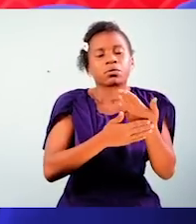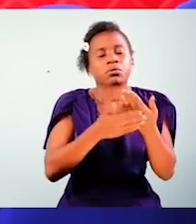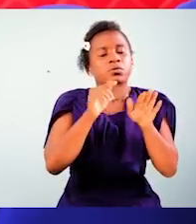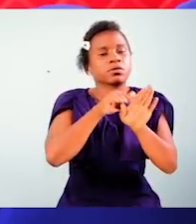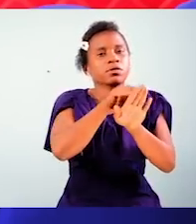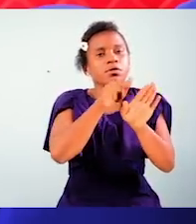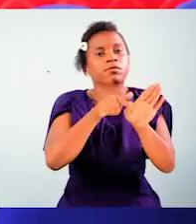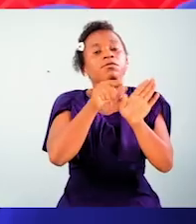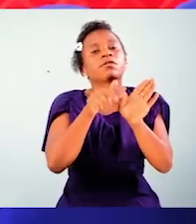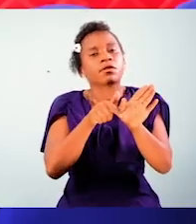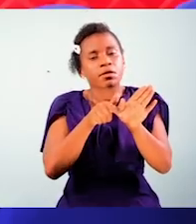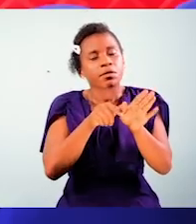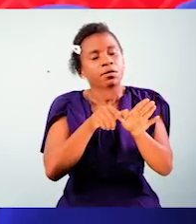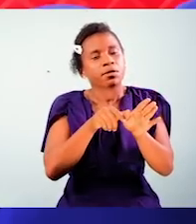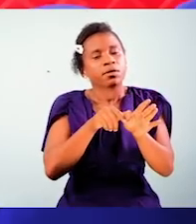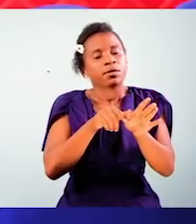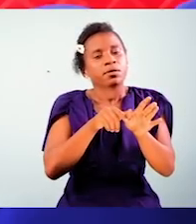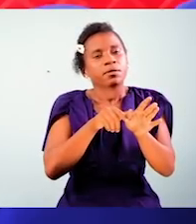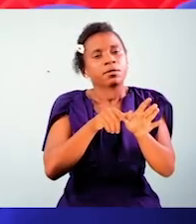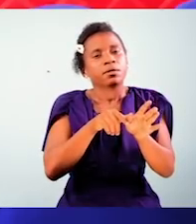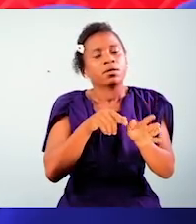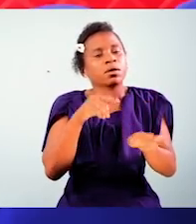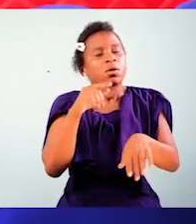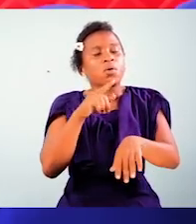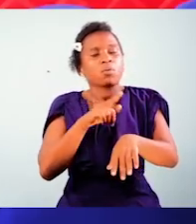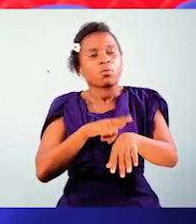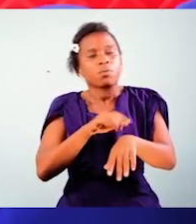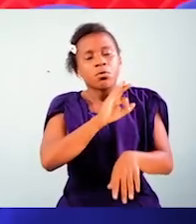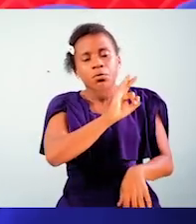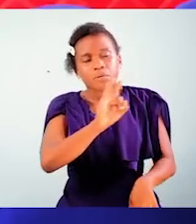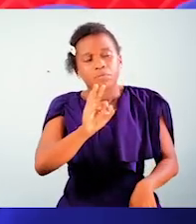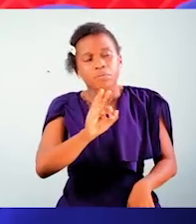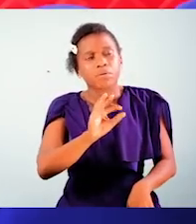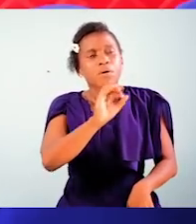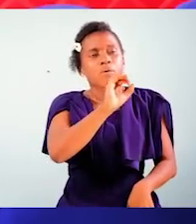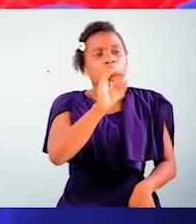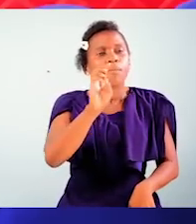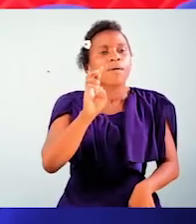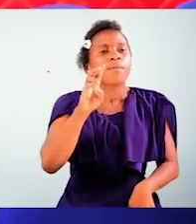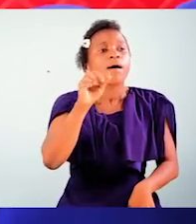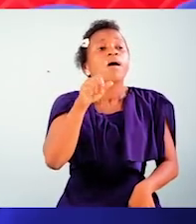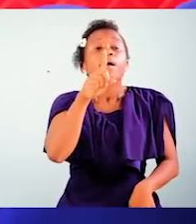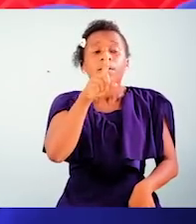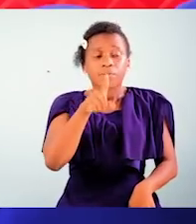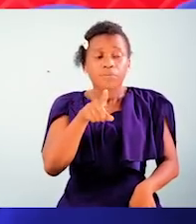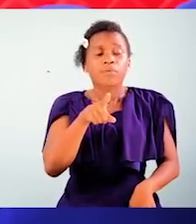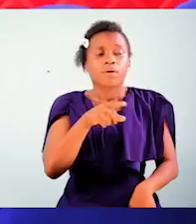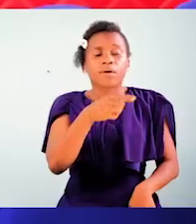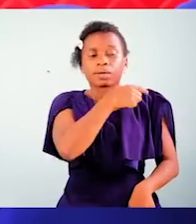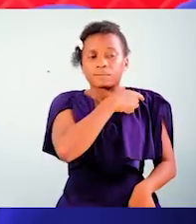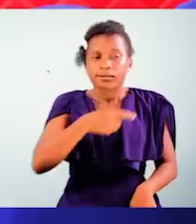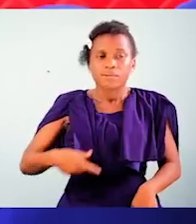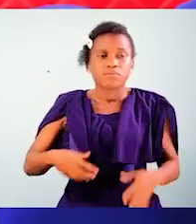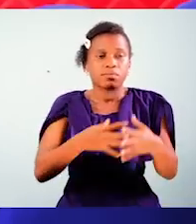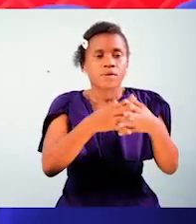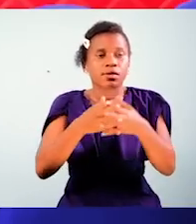Kiafrika, si tu Tanzania. Wakati fulani Barack Obama akiwa rais wa Marekani alifanya ziara Afrika. Na aliwahi